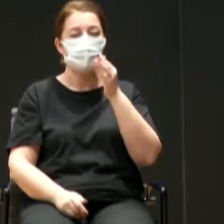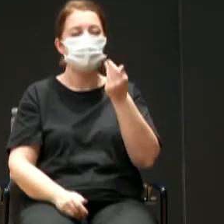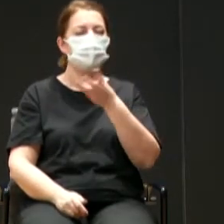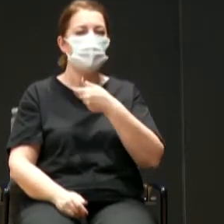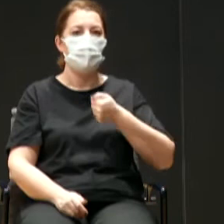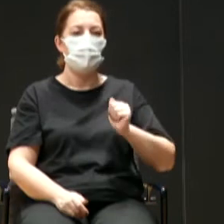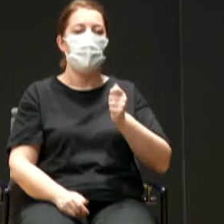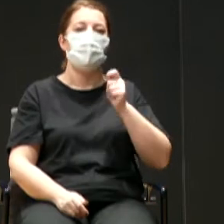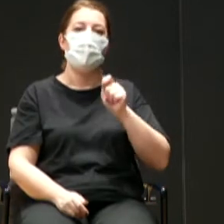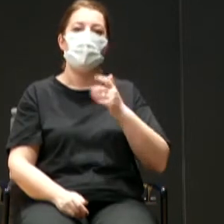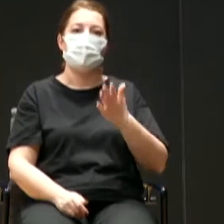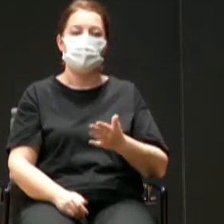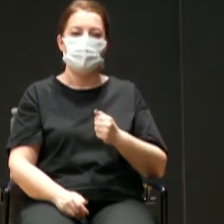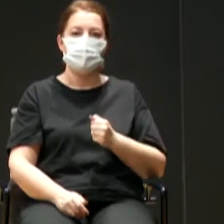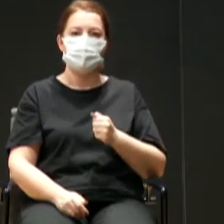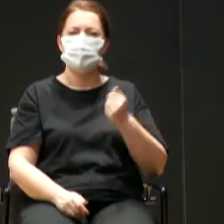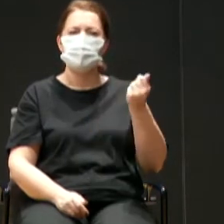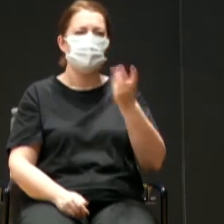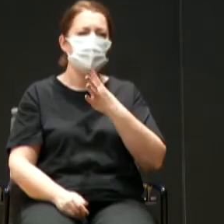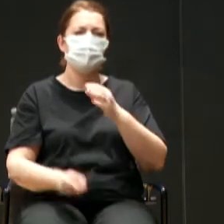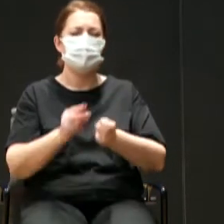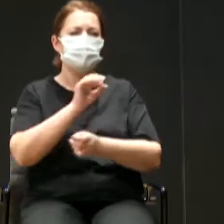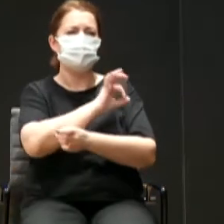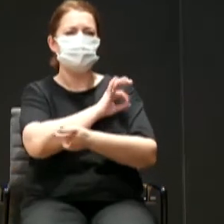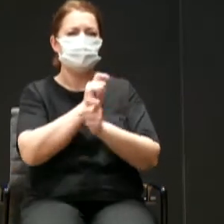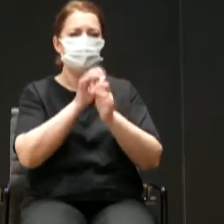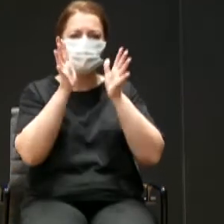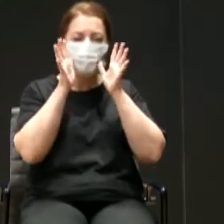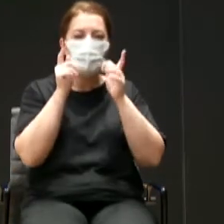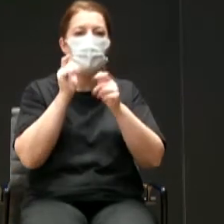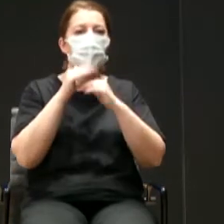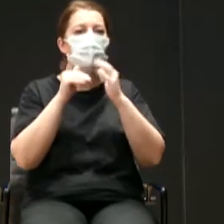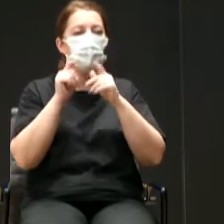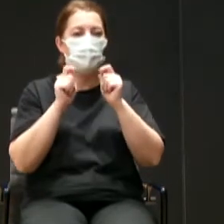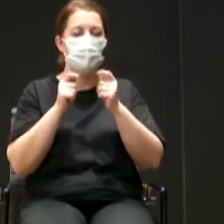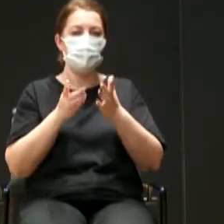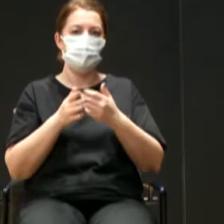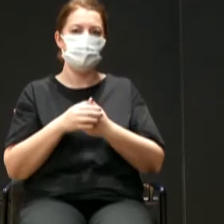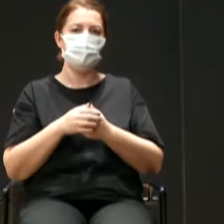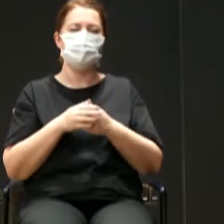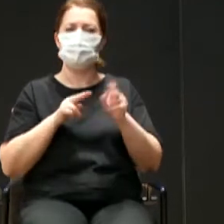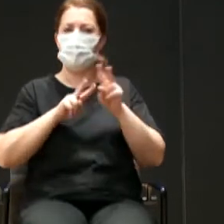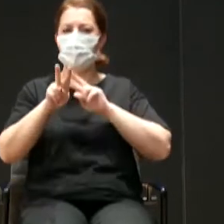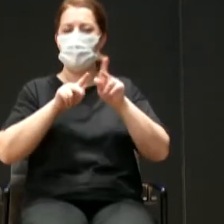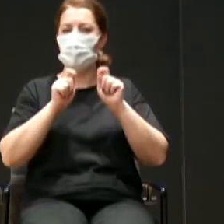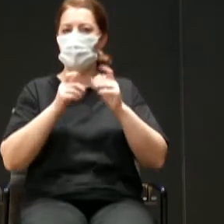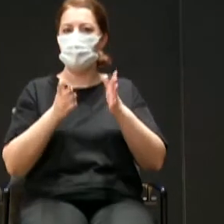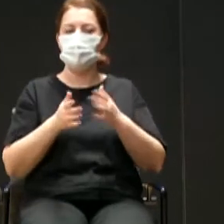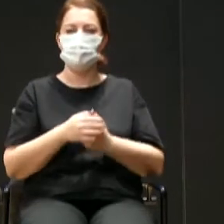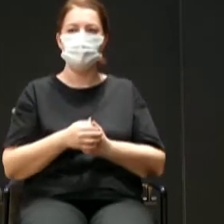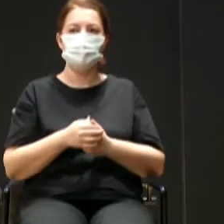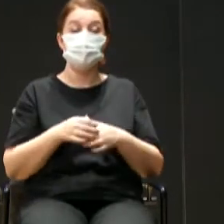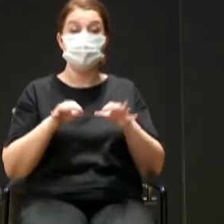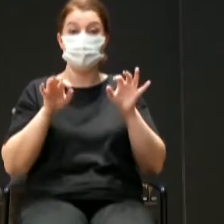yaptık. Kaç tane kreş yaptık? Camiler yapıyoruz. Yollar yapıyoruz.